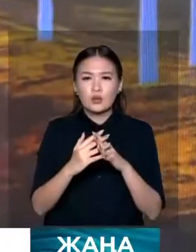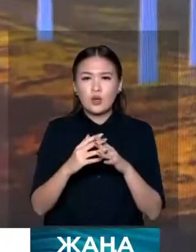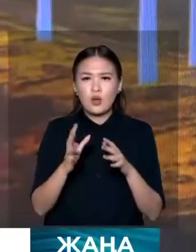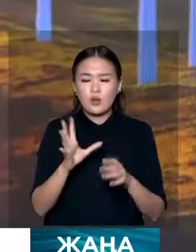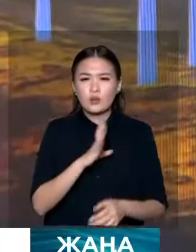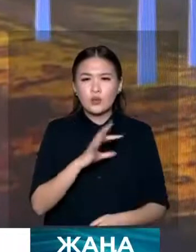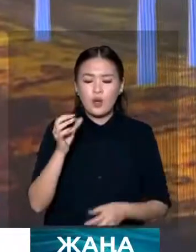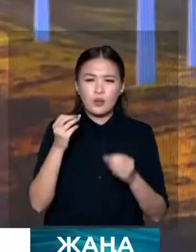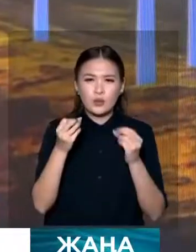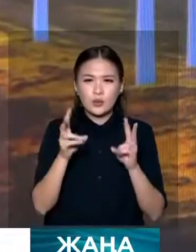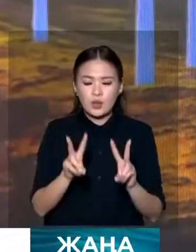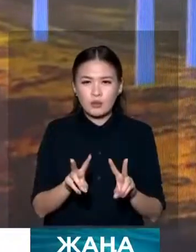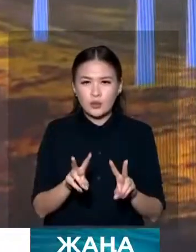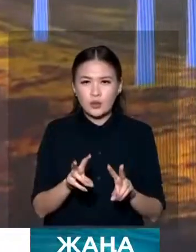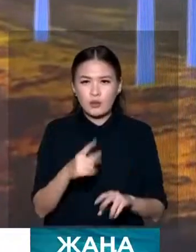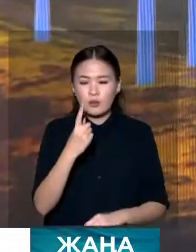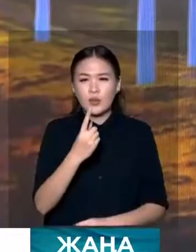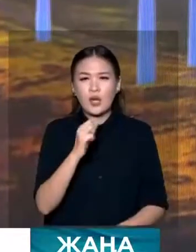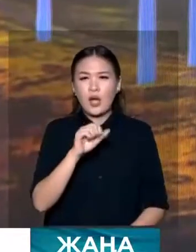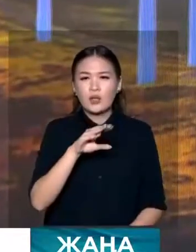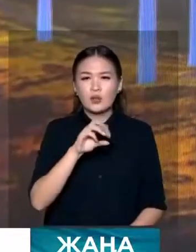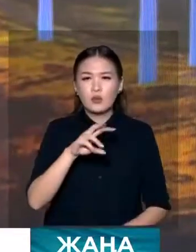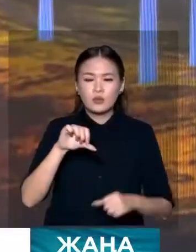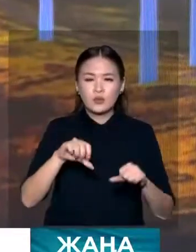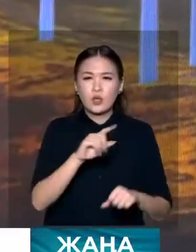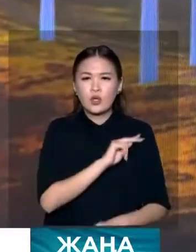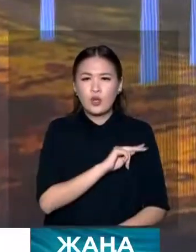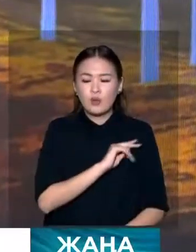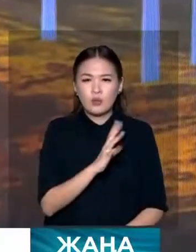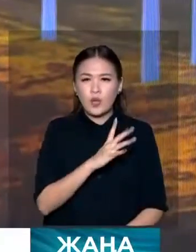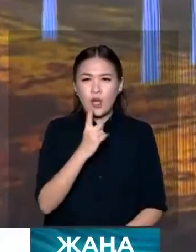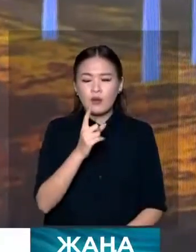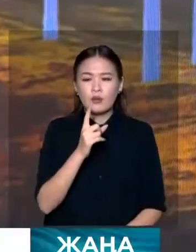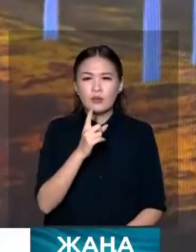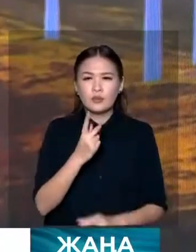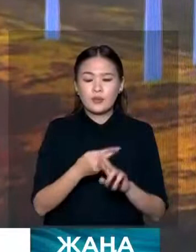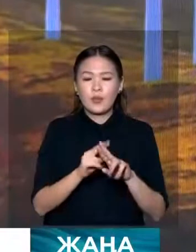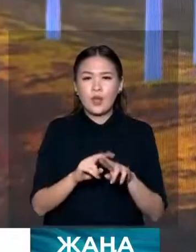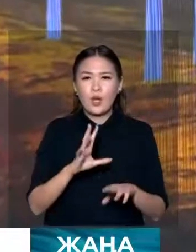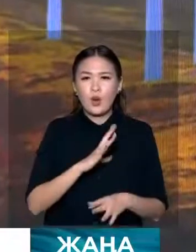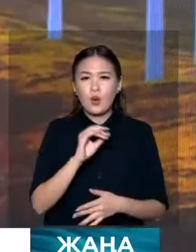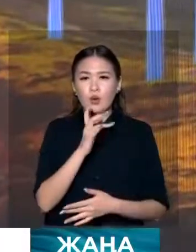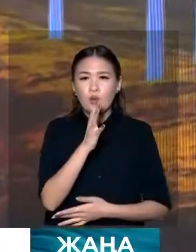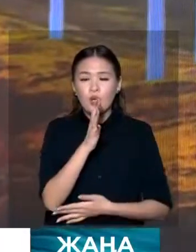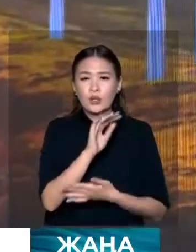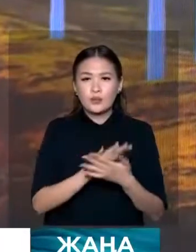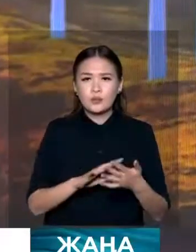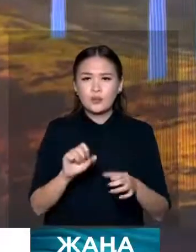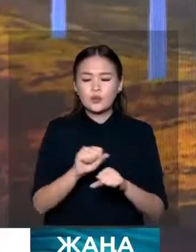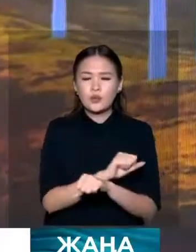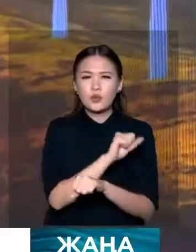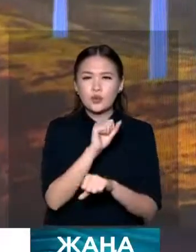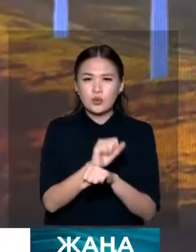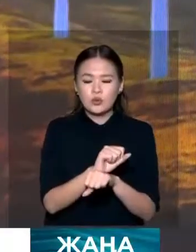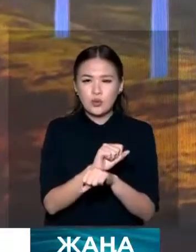безопасный дейді оларша бір атом электростанциясы жұмыс істеді, БН-350 деген. Ол сосын сол уақыттан кейін тоқтатылып